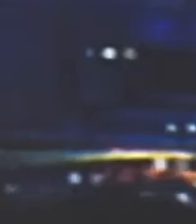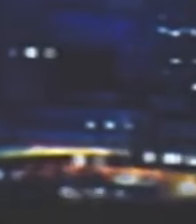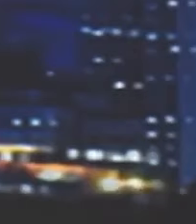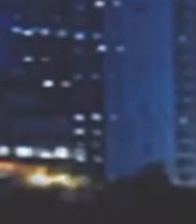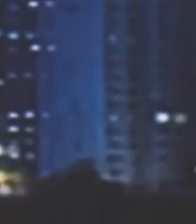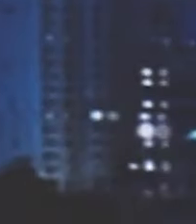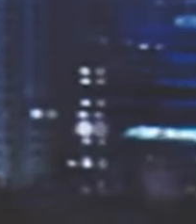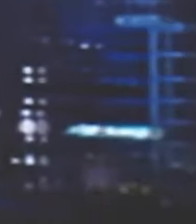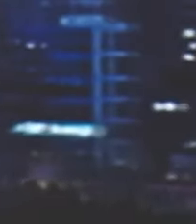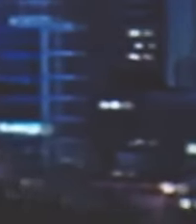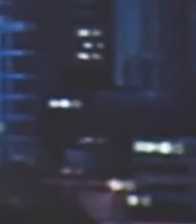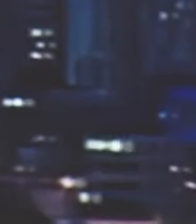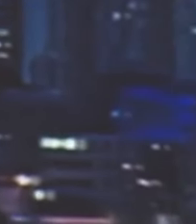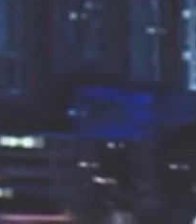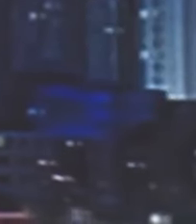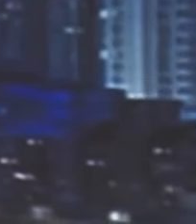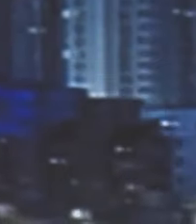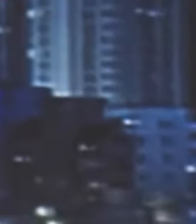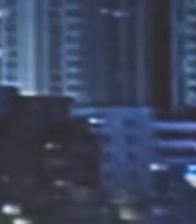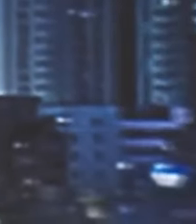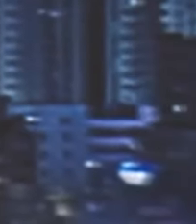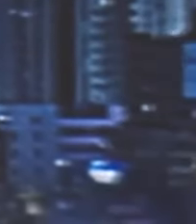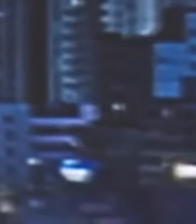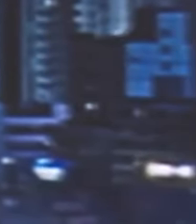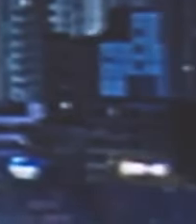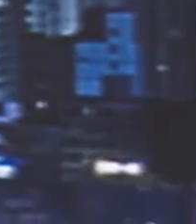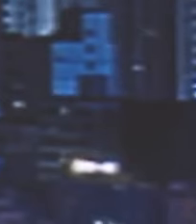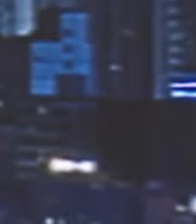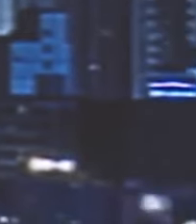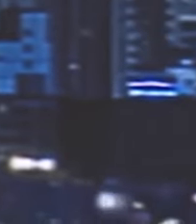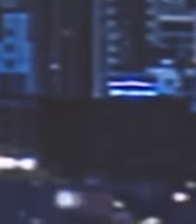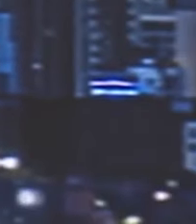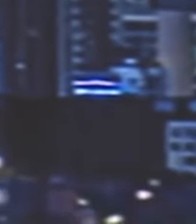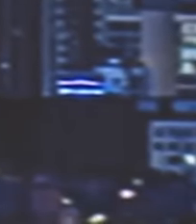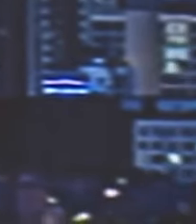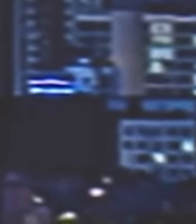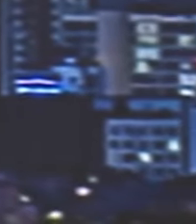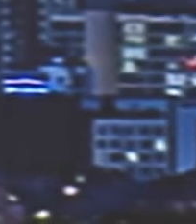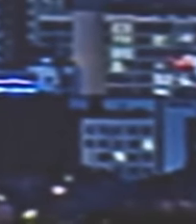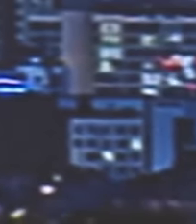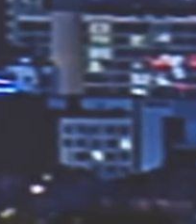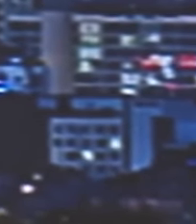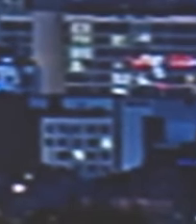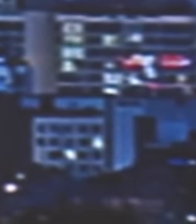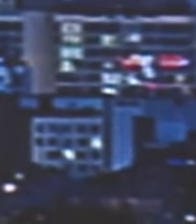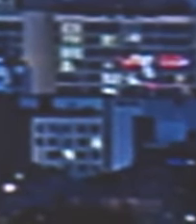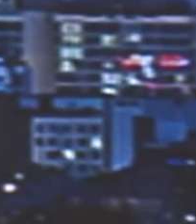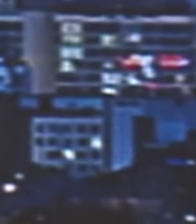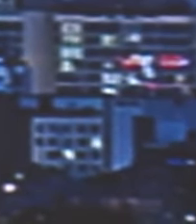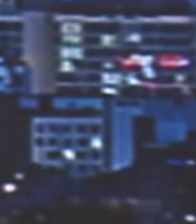JTBC 뉴스를 시청해 주신 여러분 고맙습니다. 저희는 저녁 6시 50분 뉴스룸에서 뵙겠습니다.